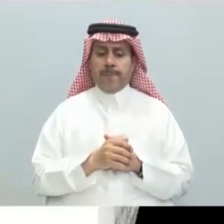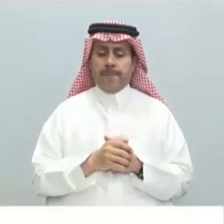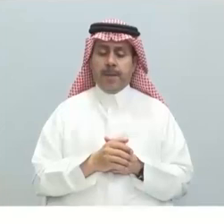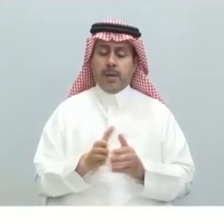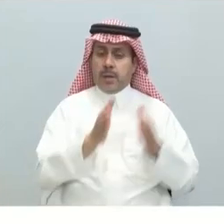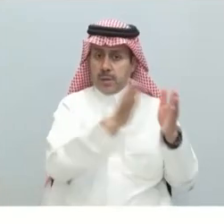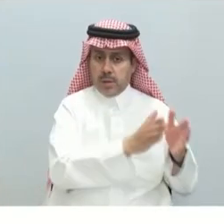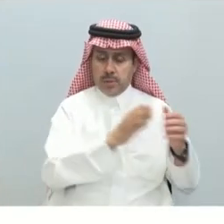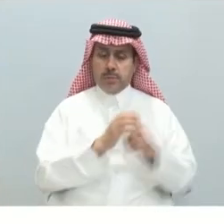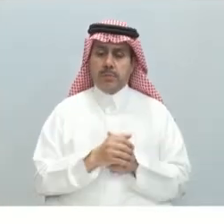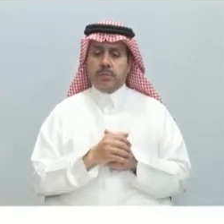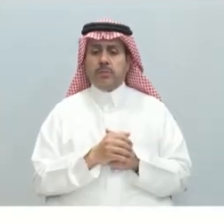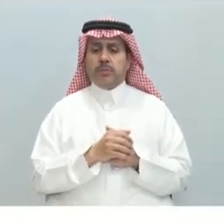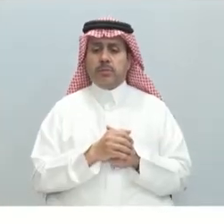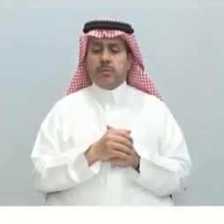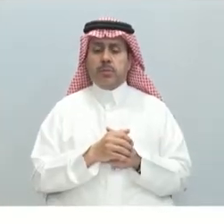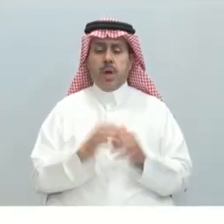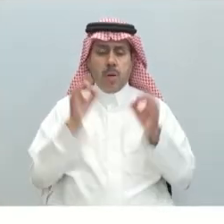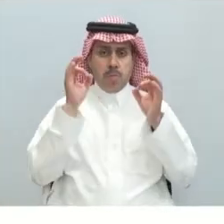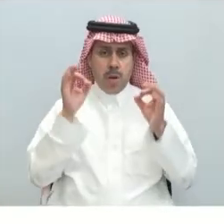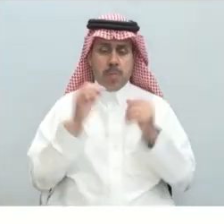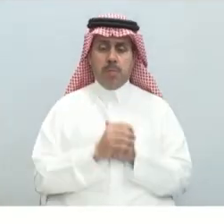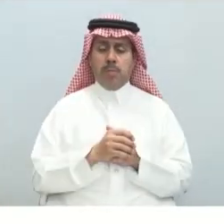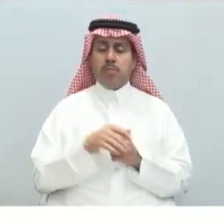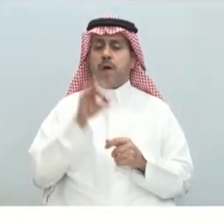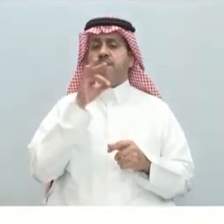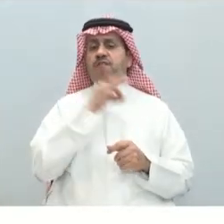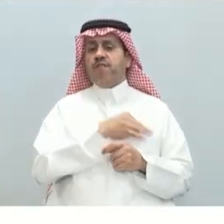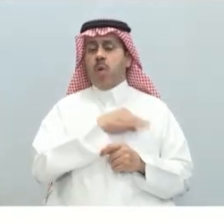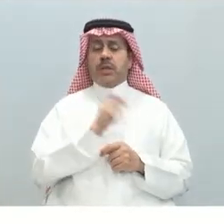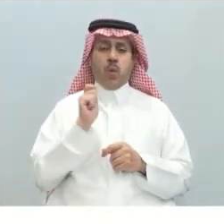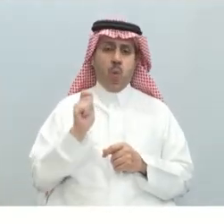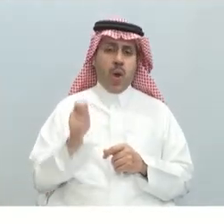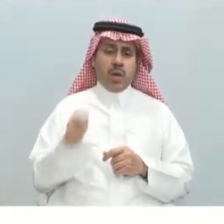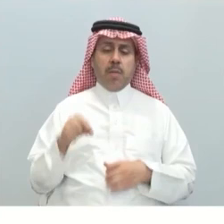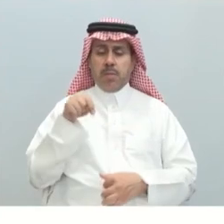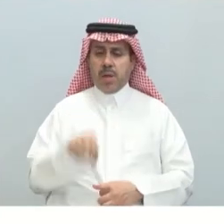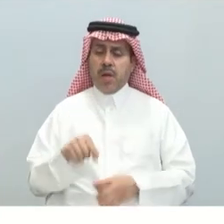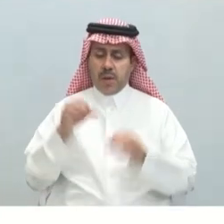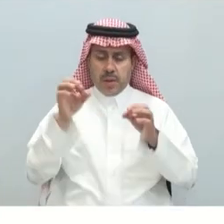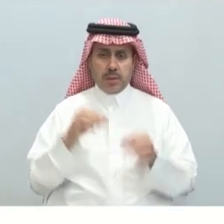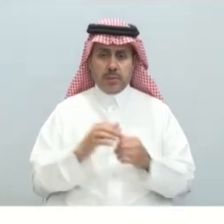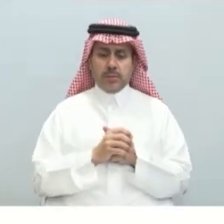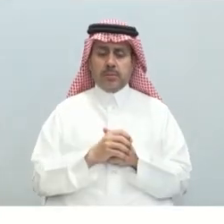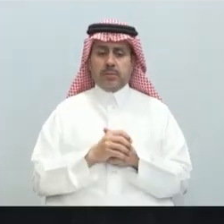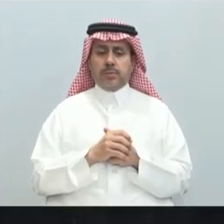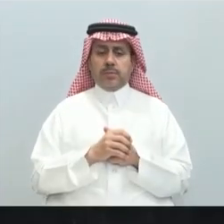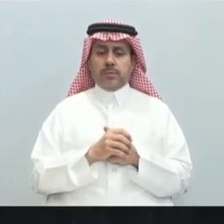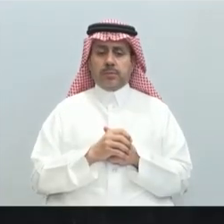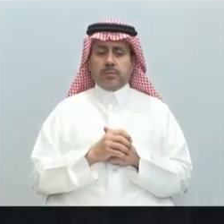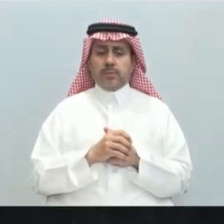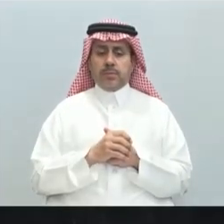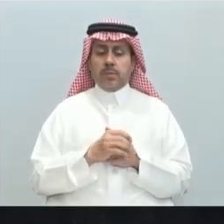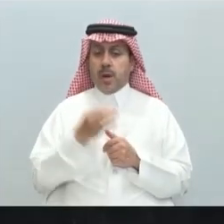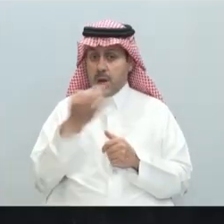انتقلوا معي لنقف على ابرز واهم الفوائد والاحكام المستنبطه من الايات التي معنا